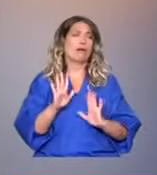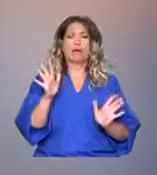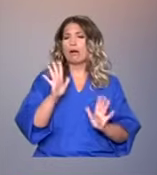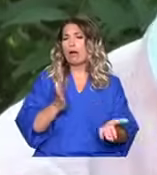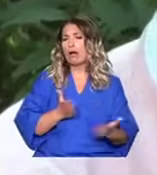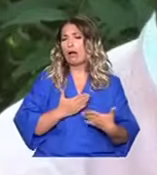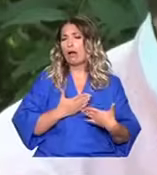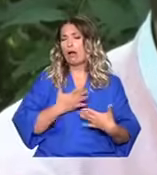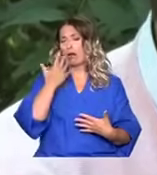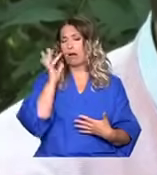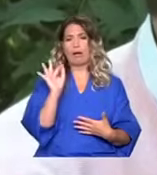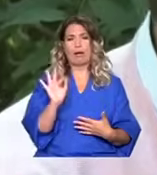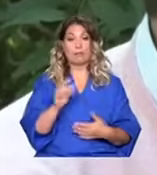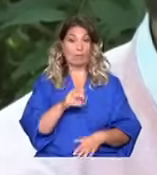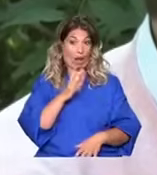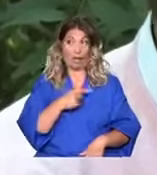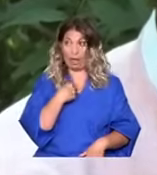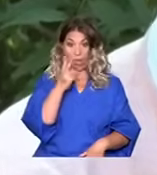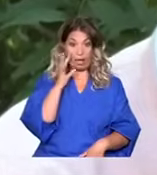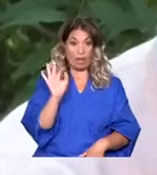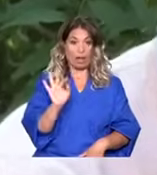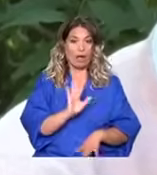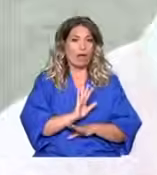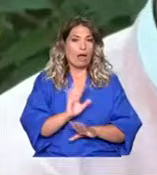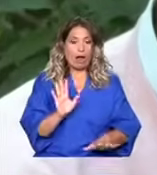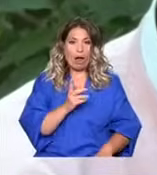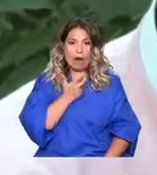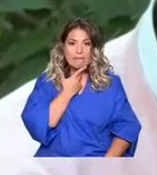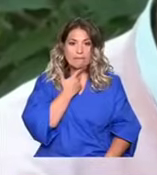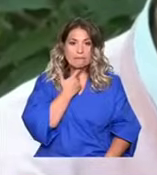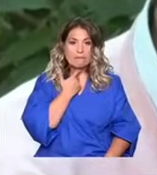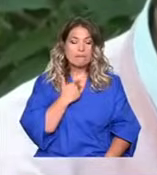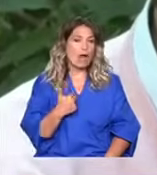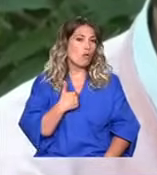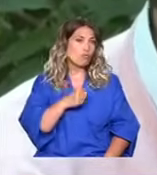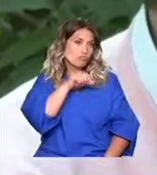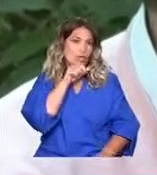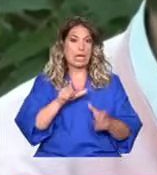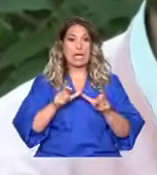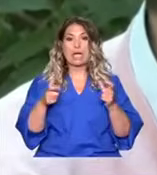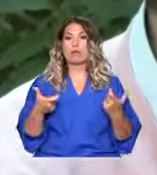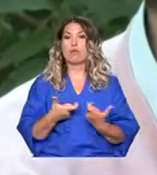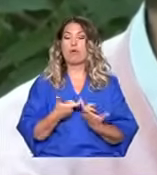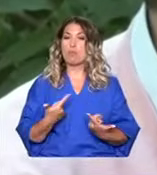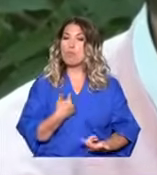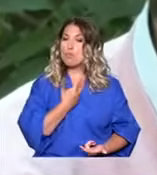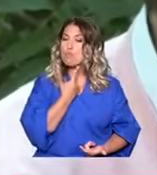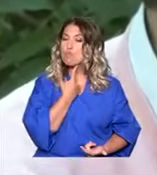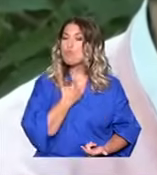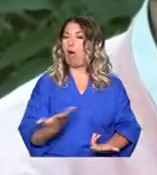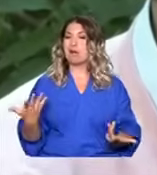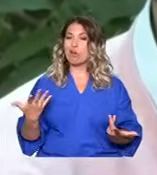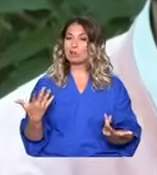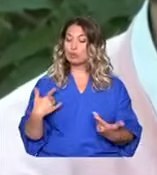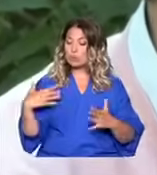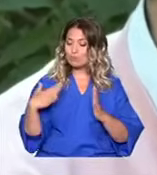την πρώτη ματιά. Με το που την είδα, μου άρεσε. Είμαι άνθρωπος της οικογένειας. Με ικανοποιεί το να βρίσκομαι